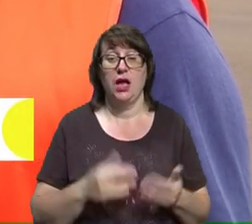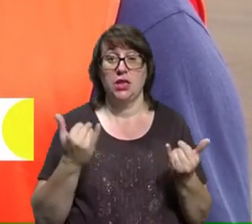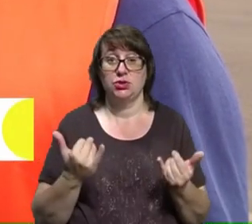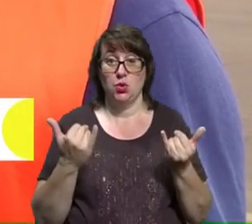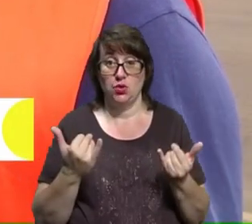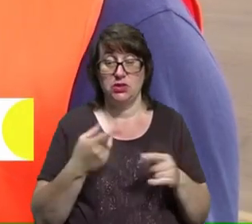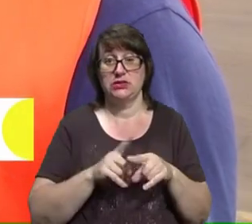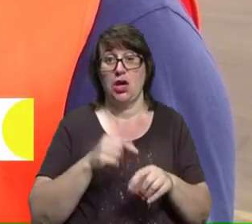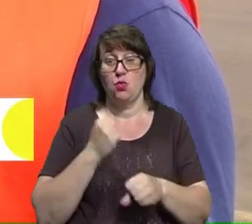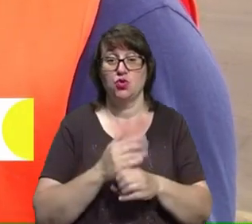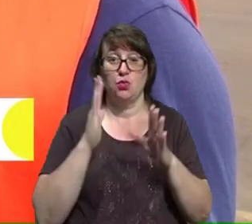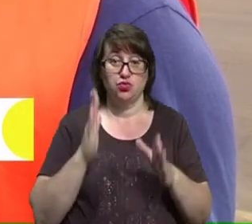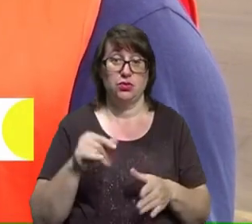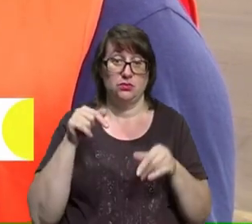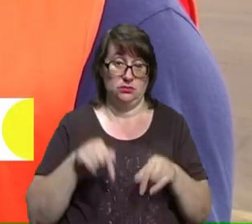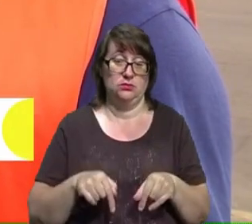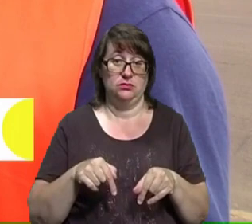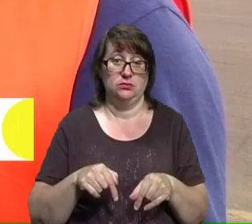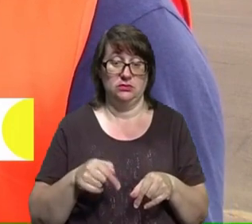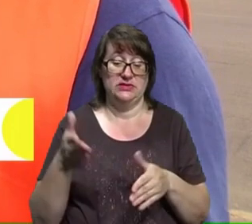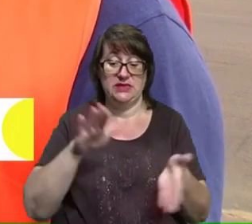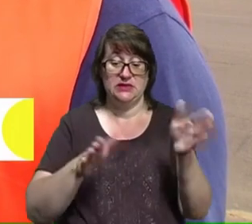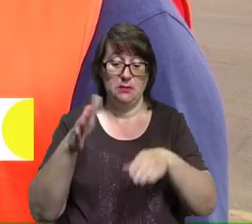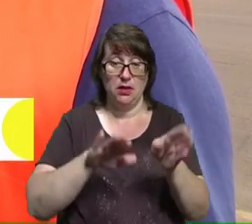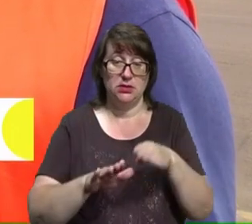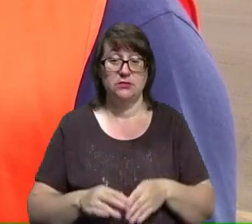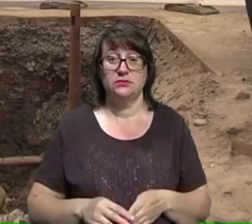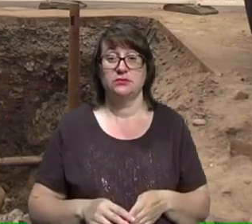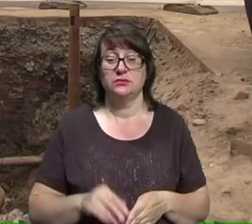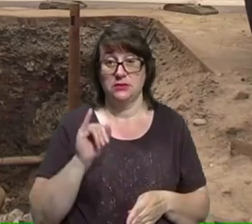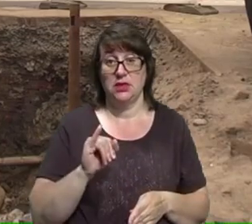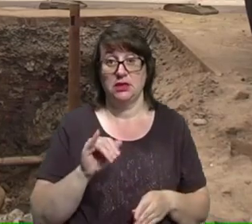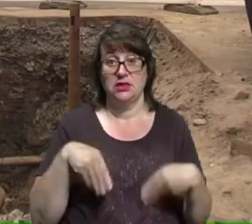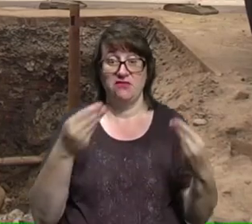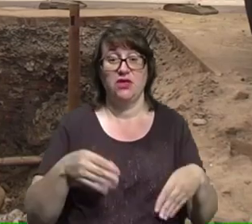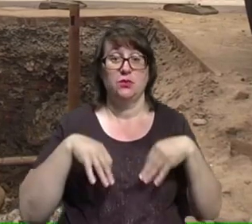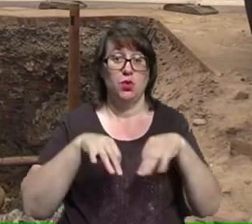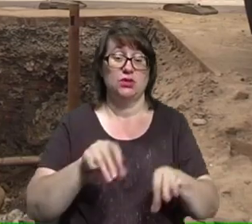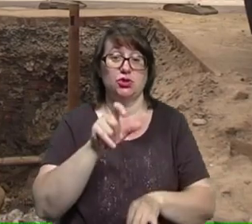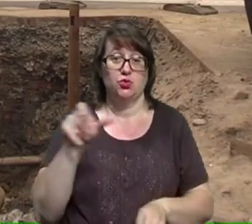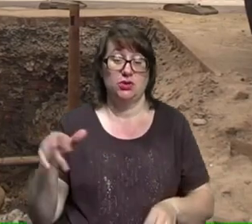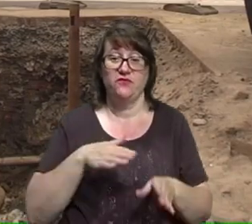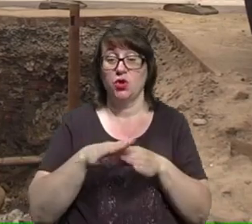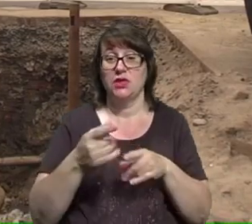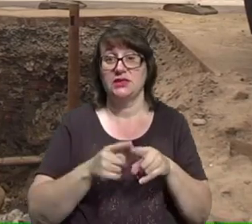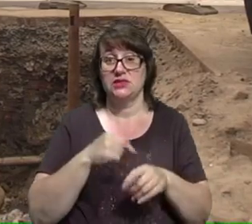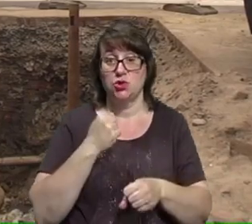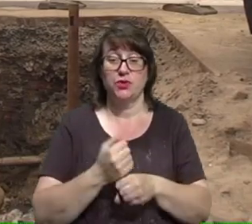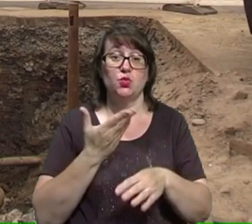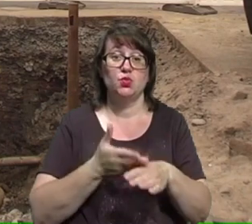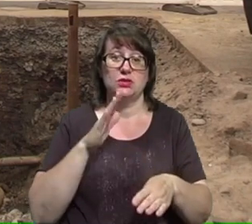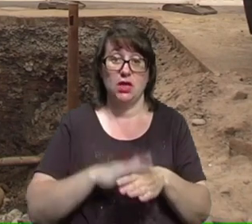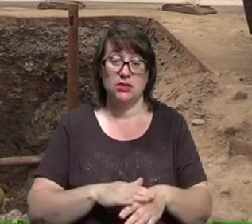будемо засипати і давати проїзд людям. Виконання цих робіт ускладнює сам рух і